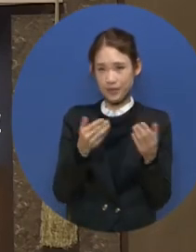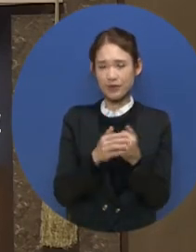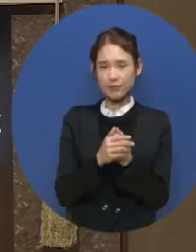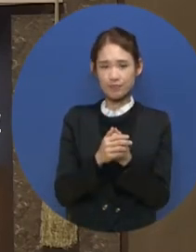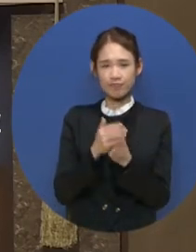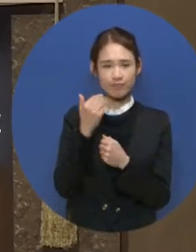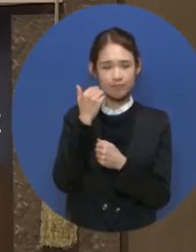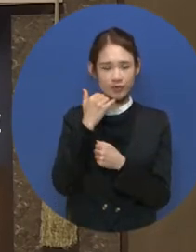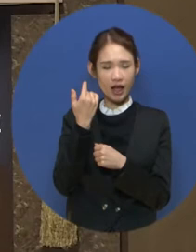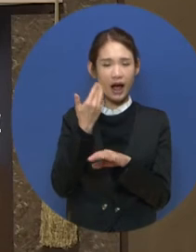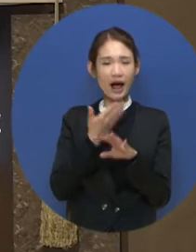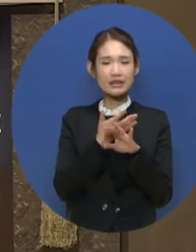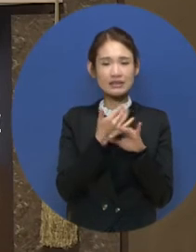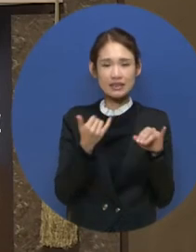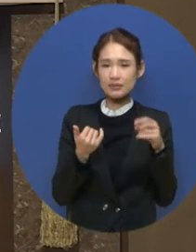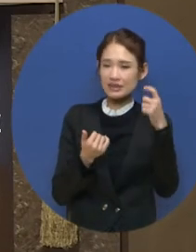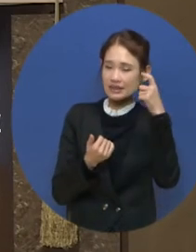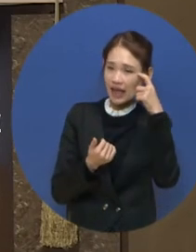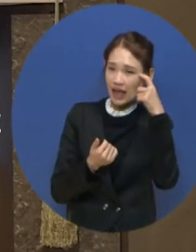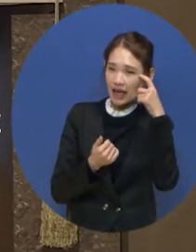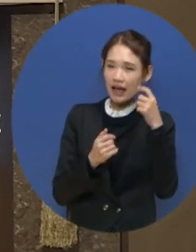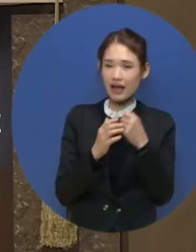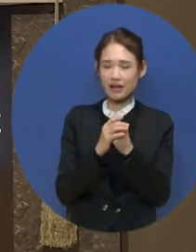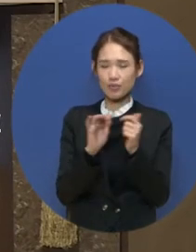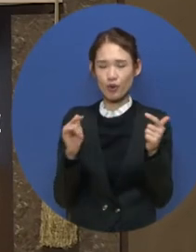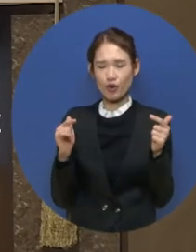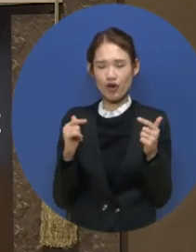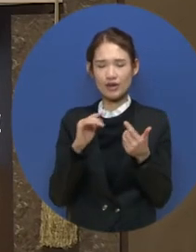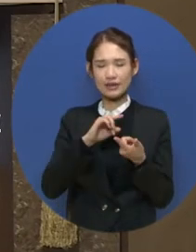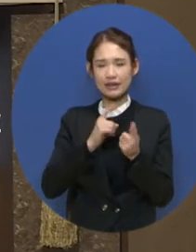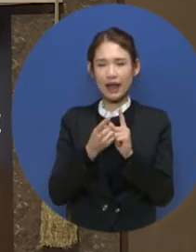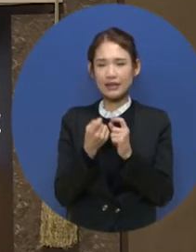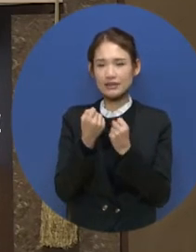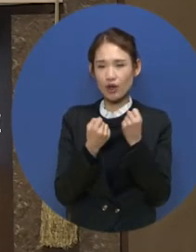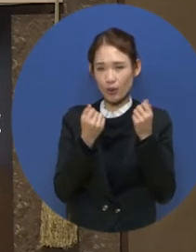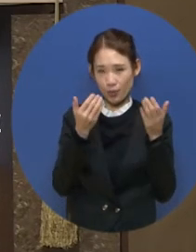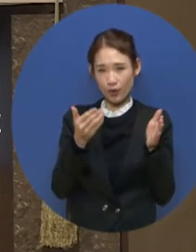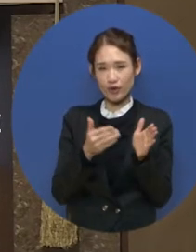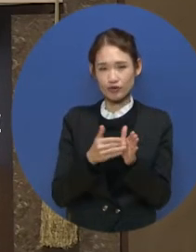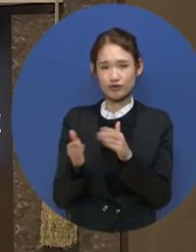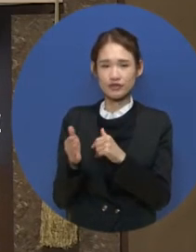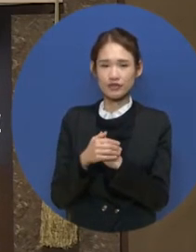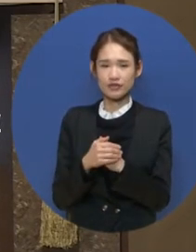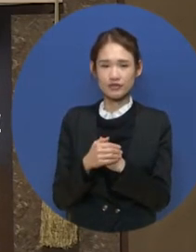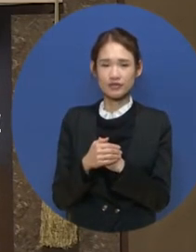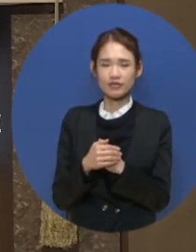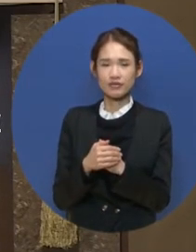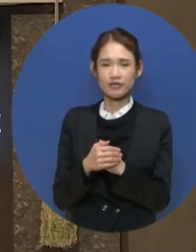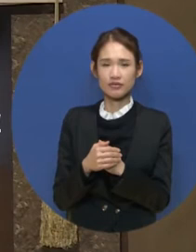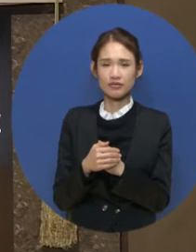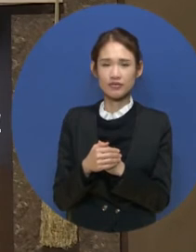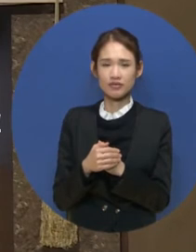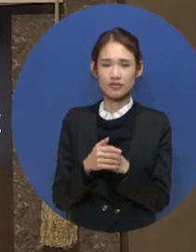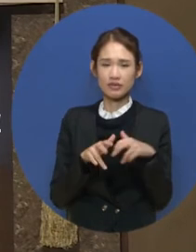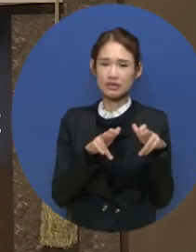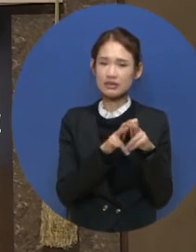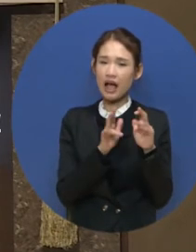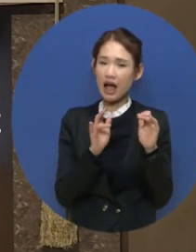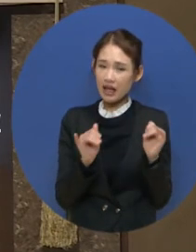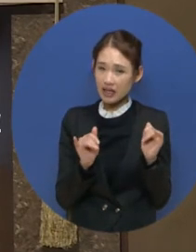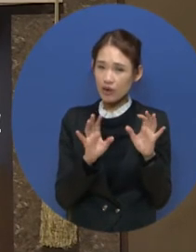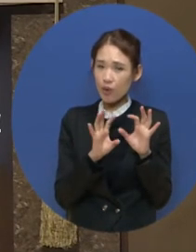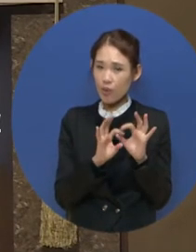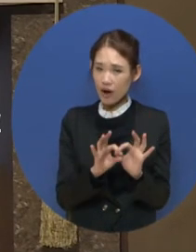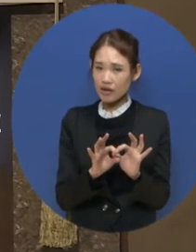생각이 나요 오 뭐야 될 예 그렇죠 이제 그런 건데 뭐 자기인 문제에 있어서